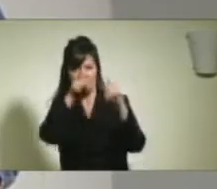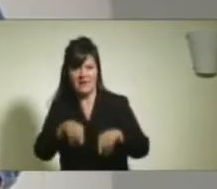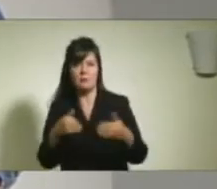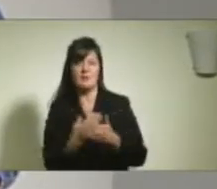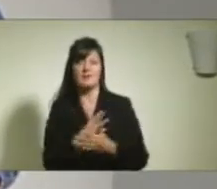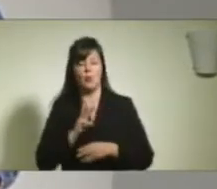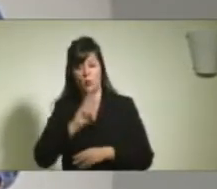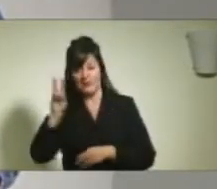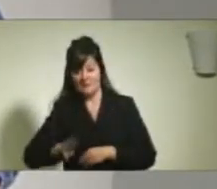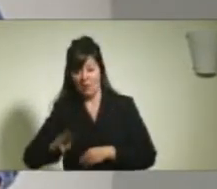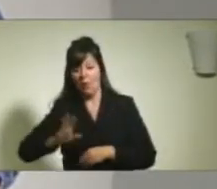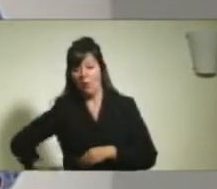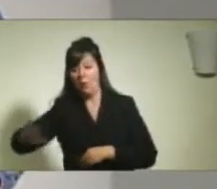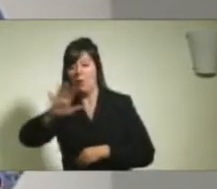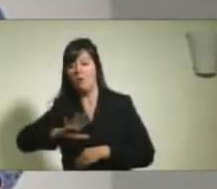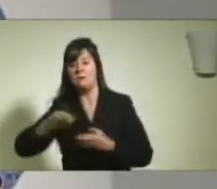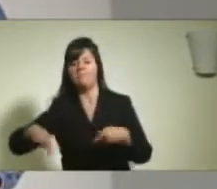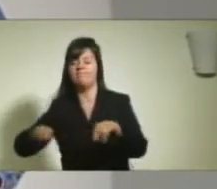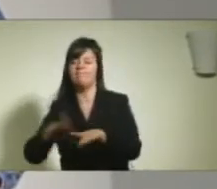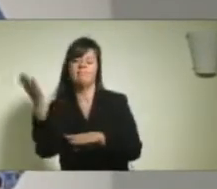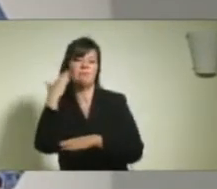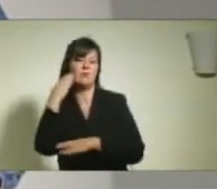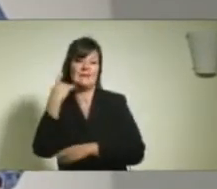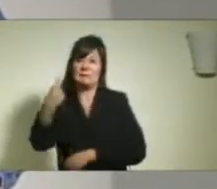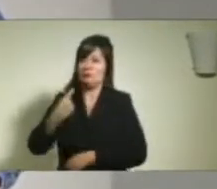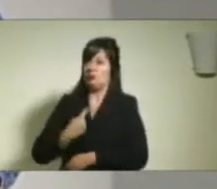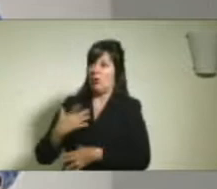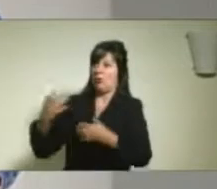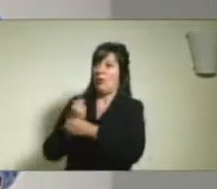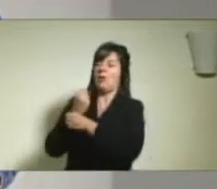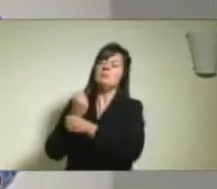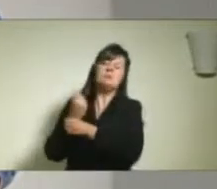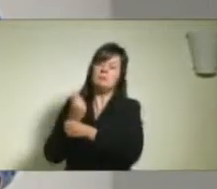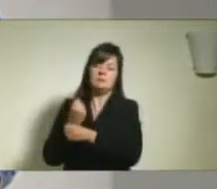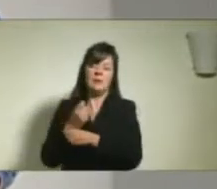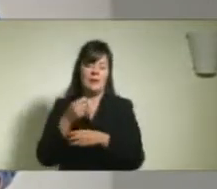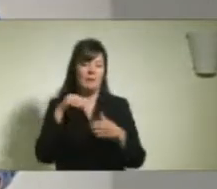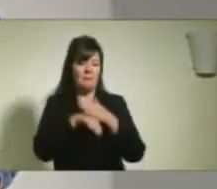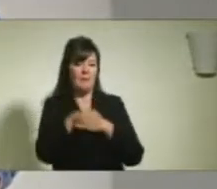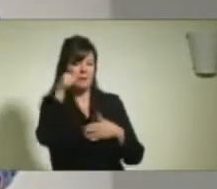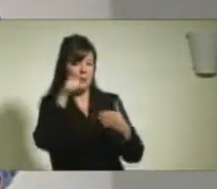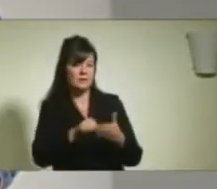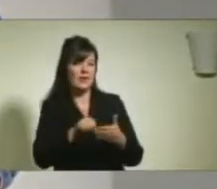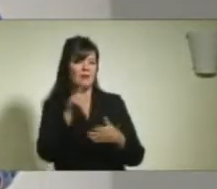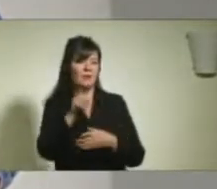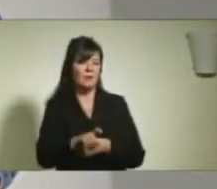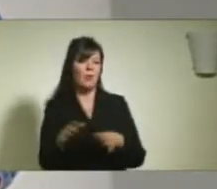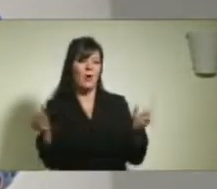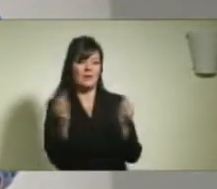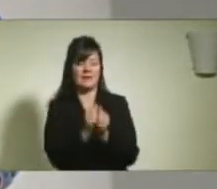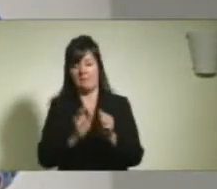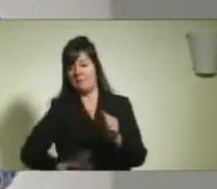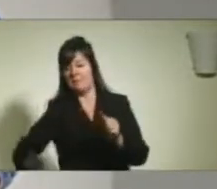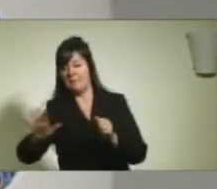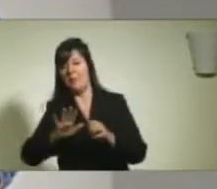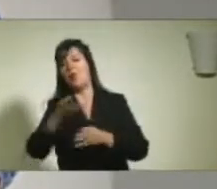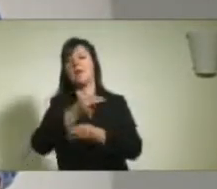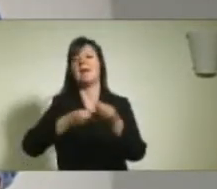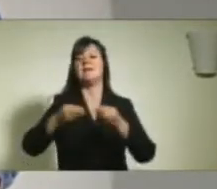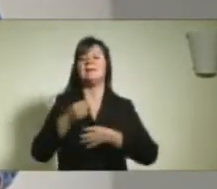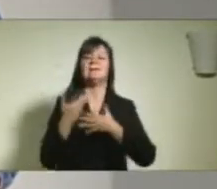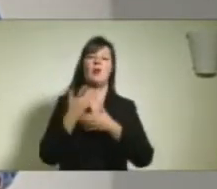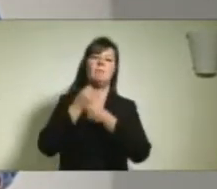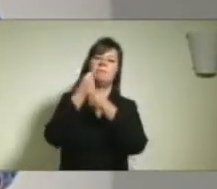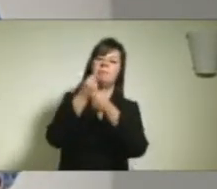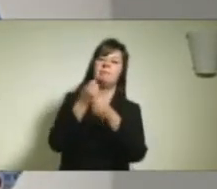bien que nous n'allons pas gagner au niveau de la banque postale en organisant simplement des manifs chez